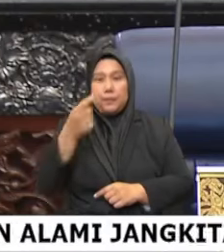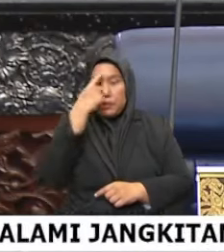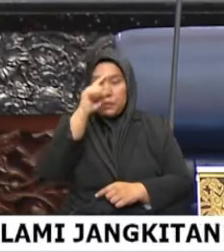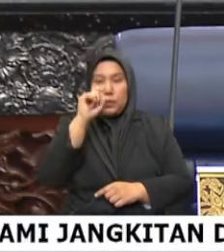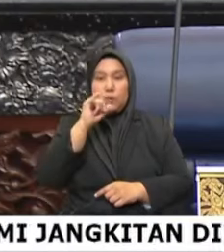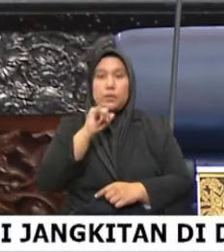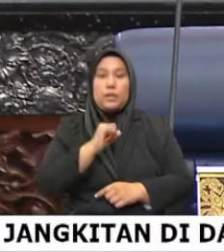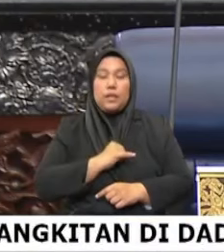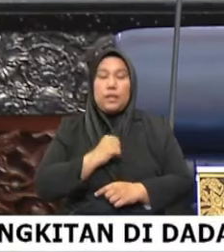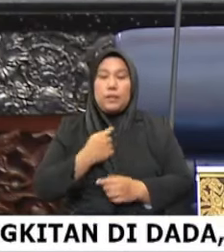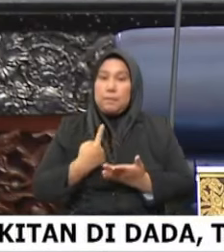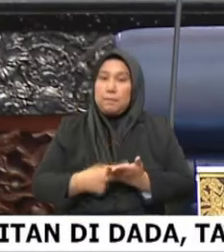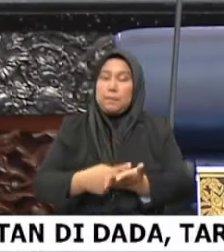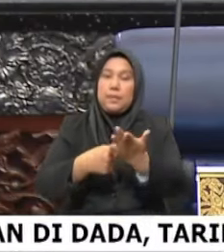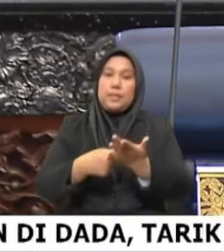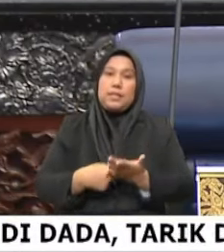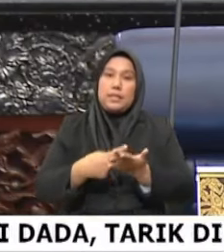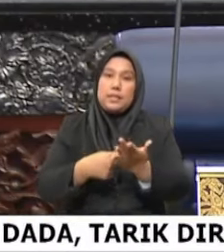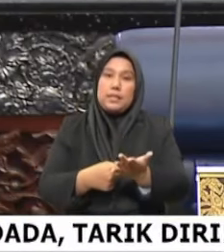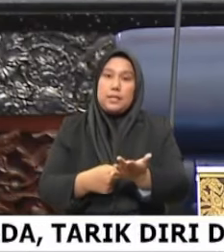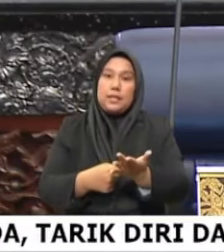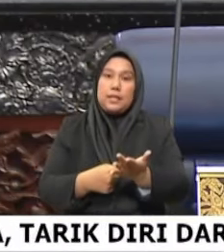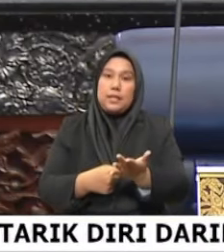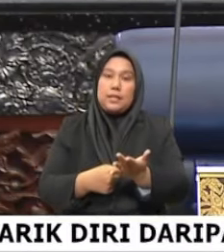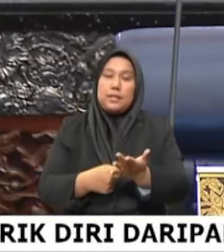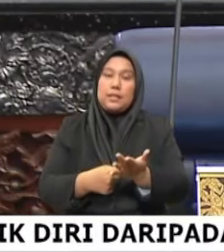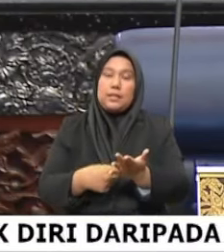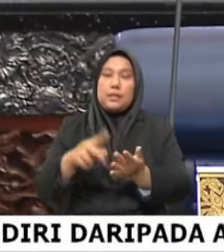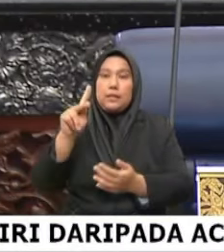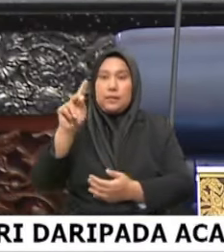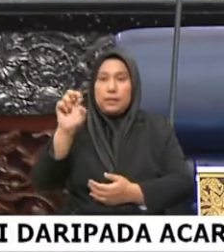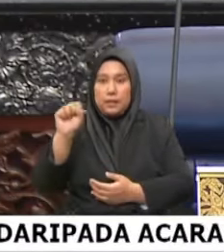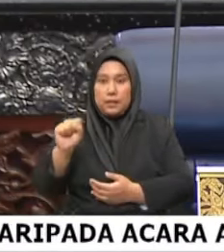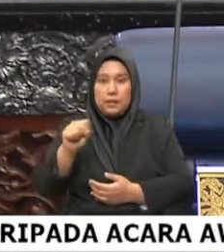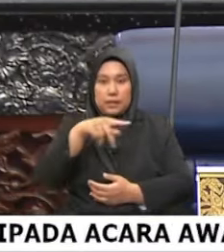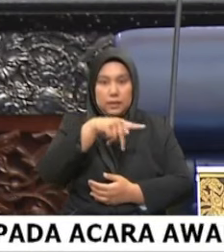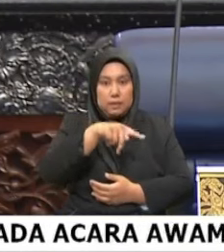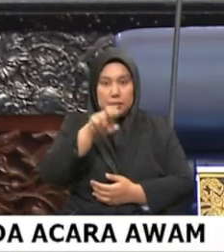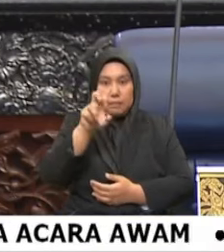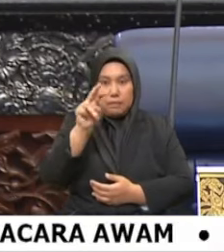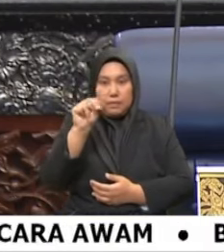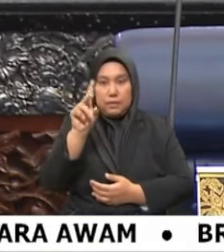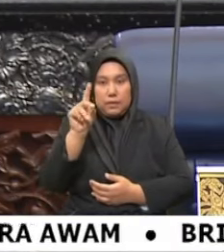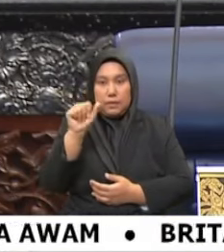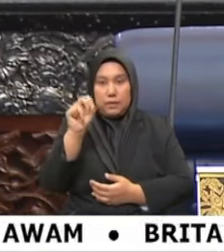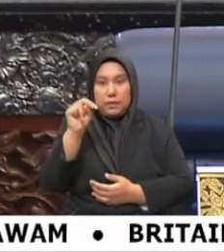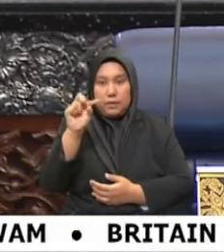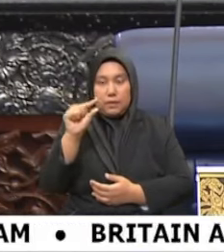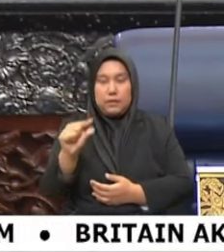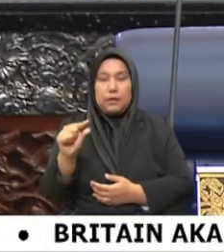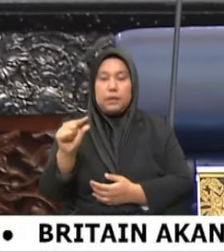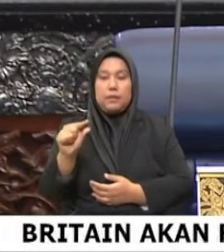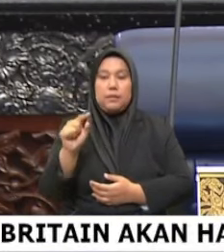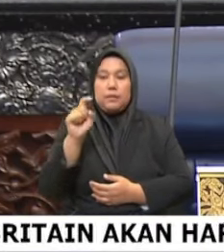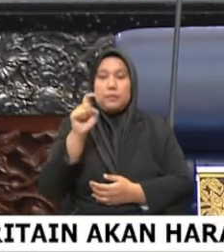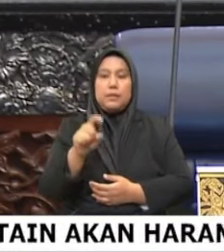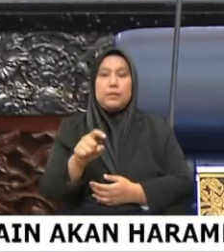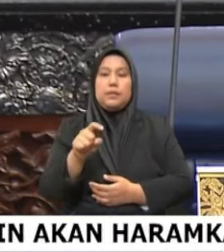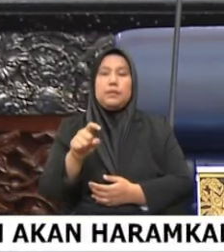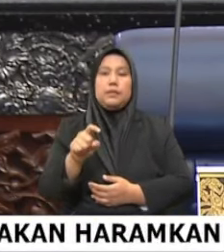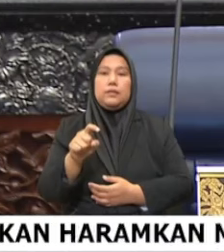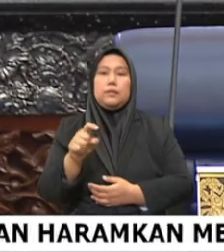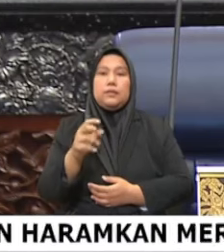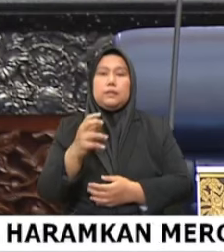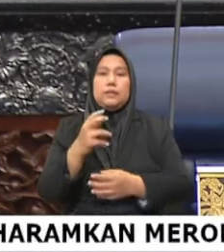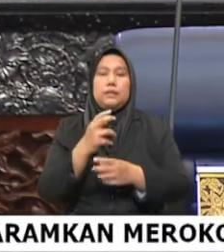saya rundingkan kes pendang ni. Sebab saya pun kena dapatkan arahan instruction daripada dia macam mana.